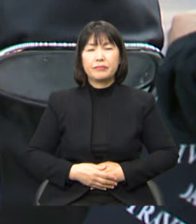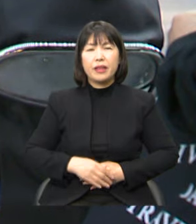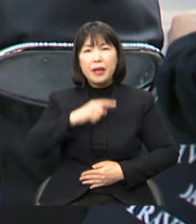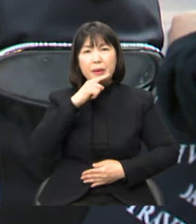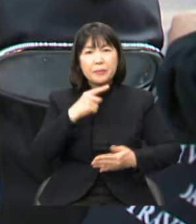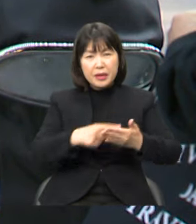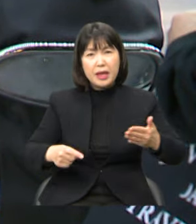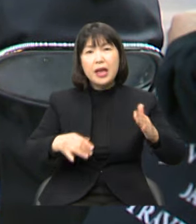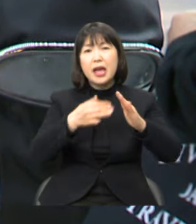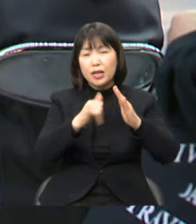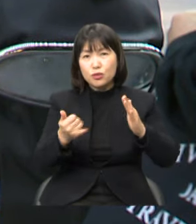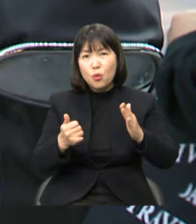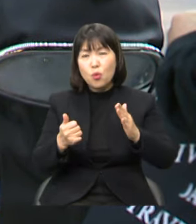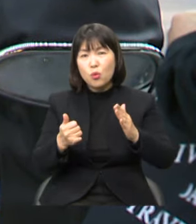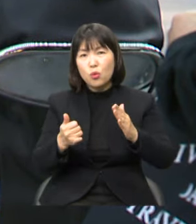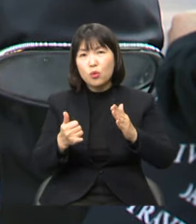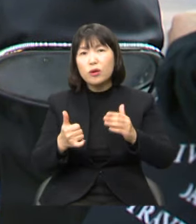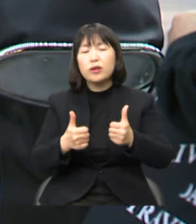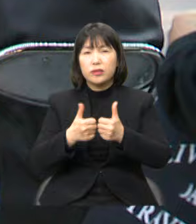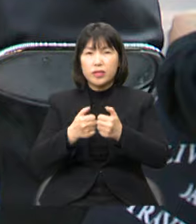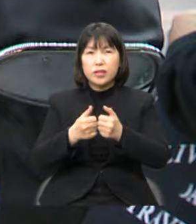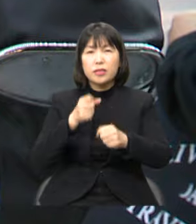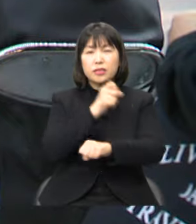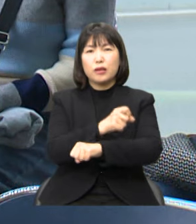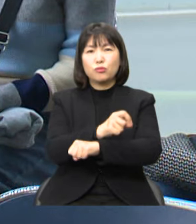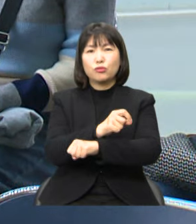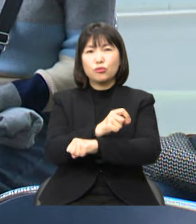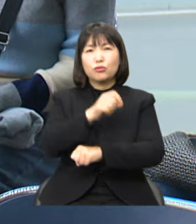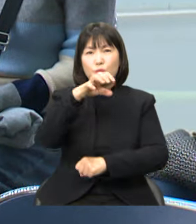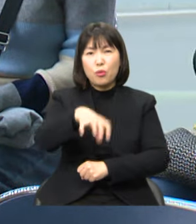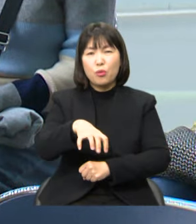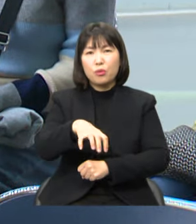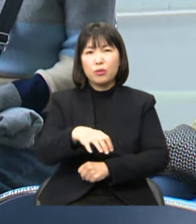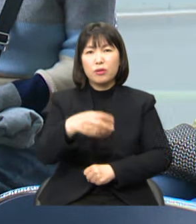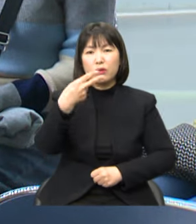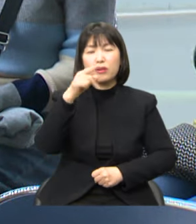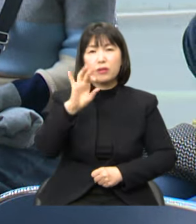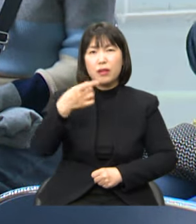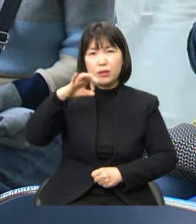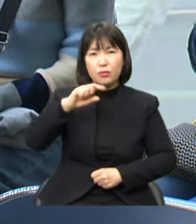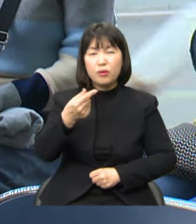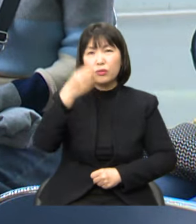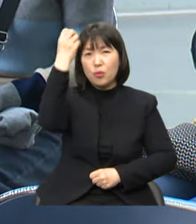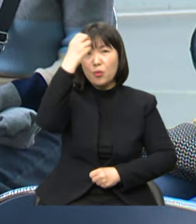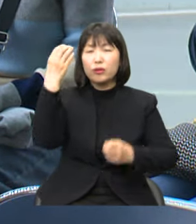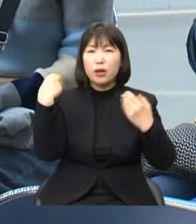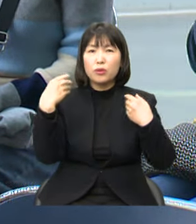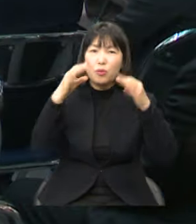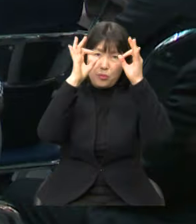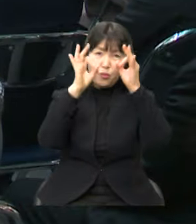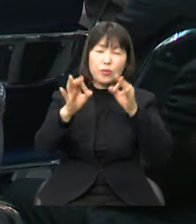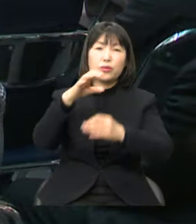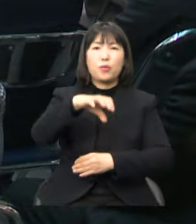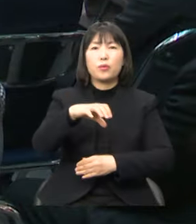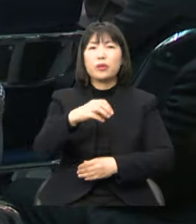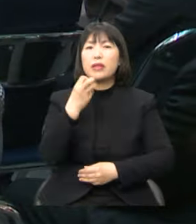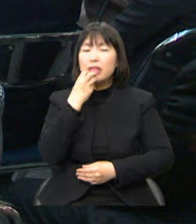가족들의 대책이 사무실이 있었던 곳 단원 고등학교를 바라볼 수 있는 것 경기도